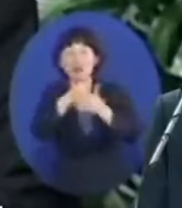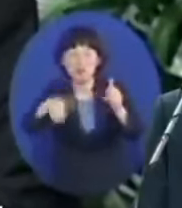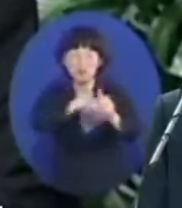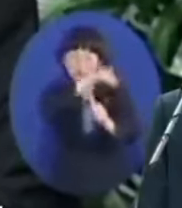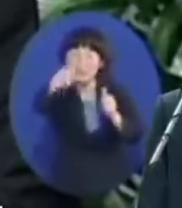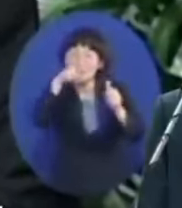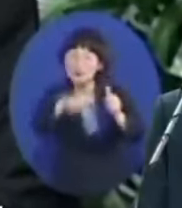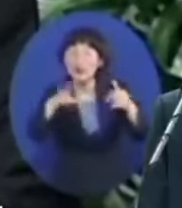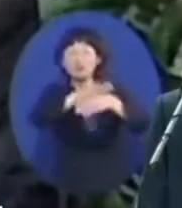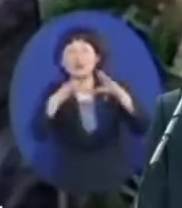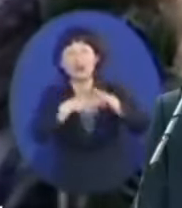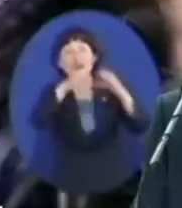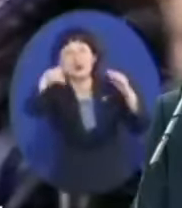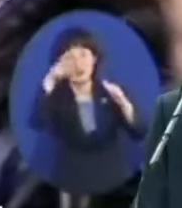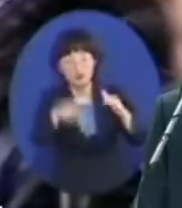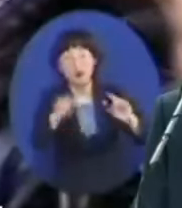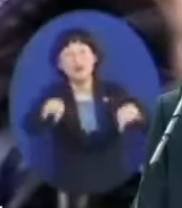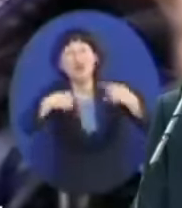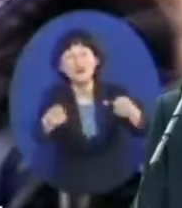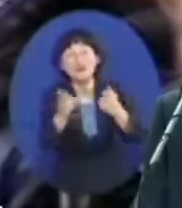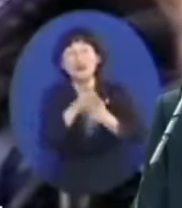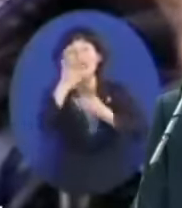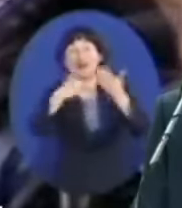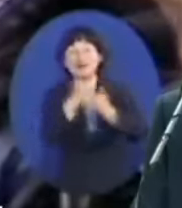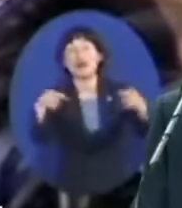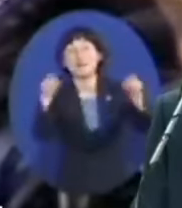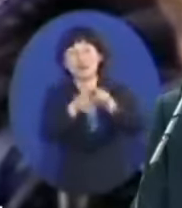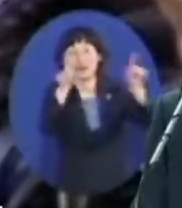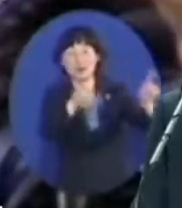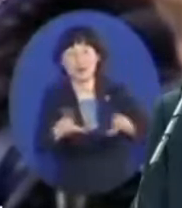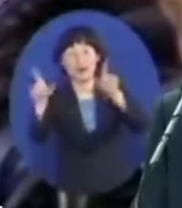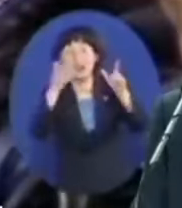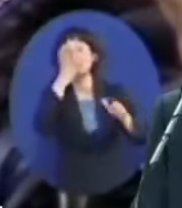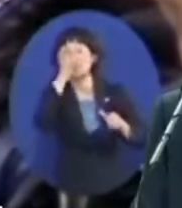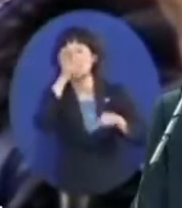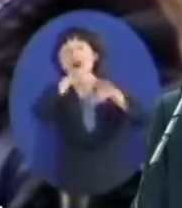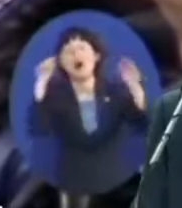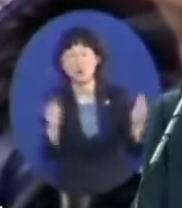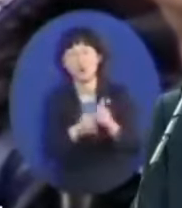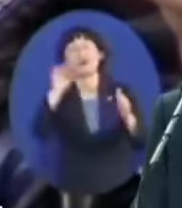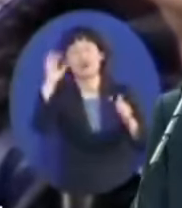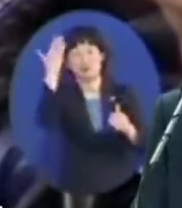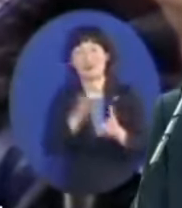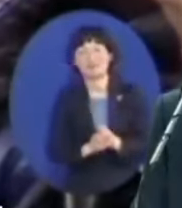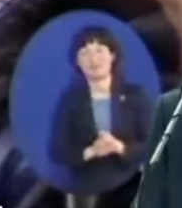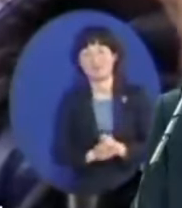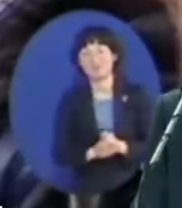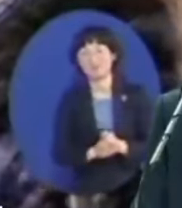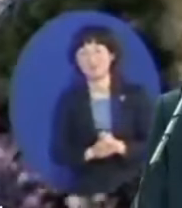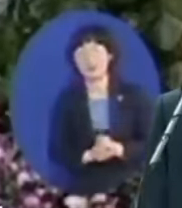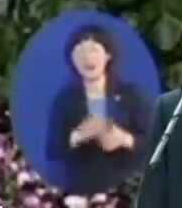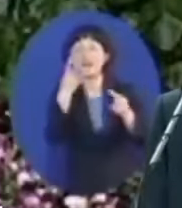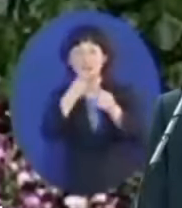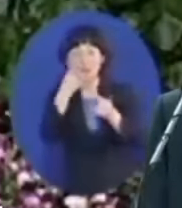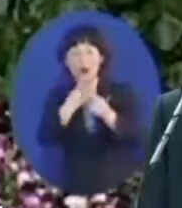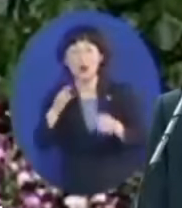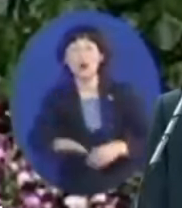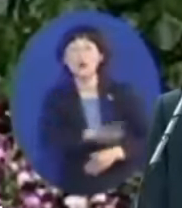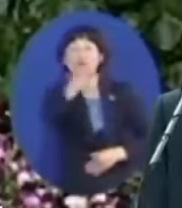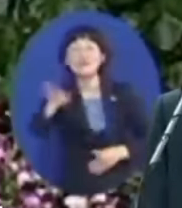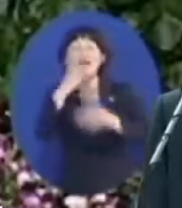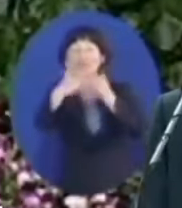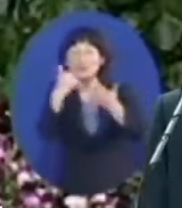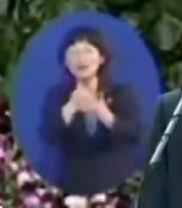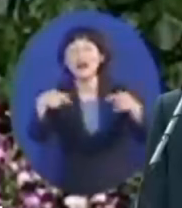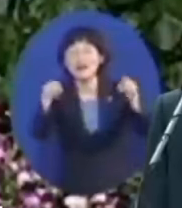문화 속에 들어가므로 우리가 하나님과 함께 살 수 있는 마음이 되고 마는 것입니다. 넷째로 우리가 하나님과